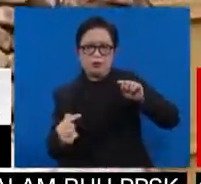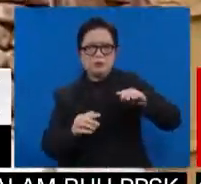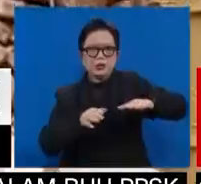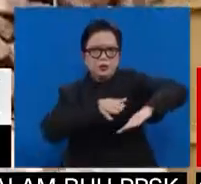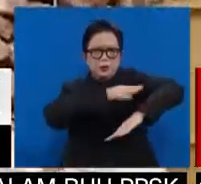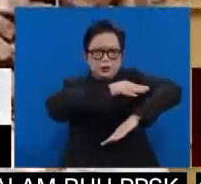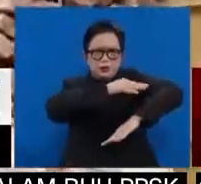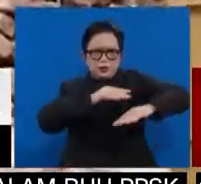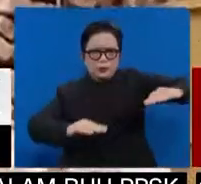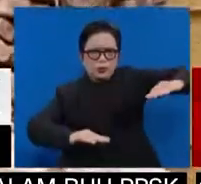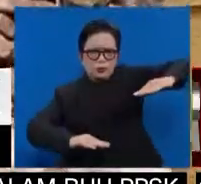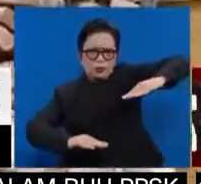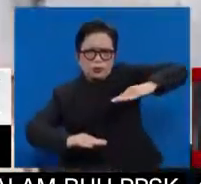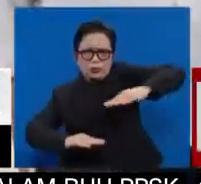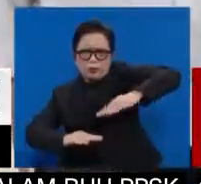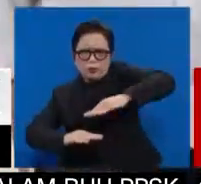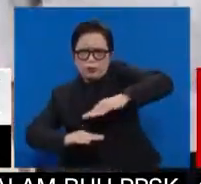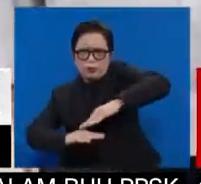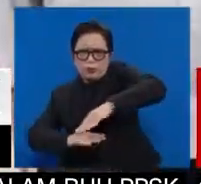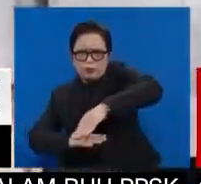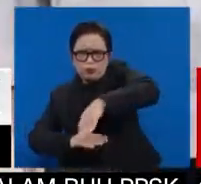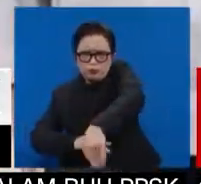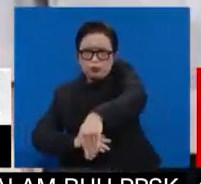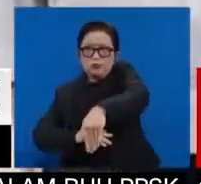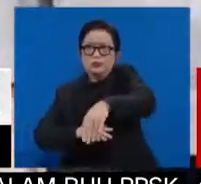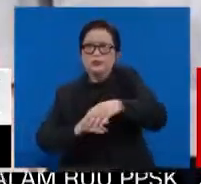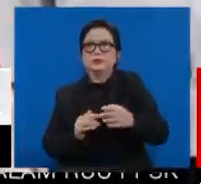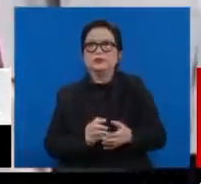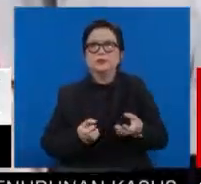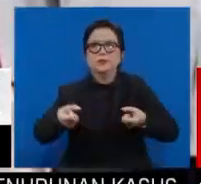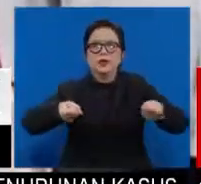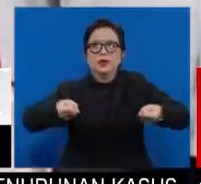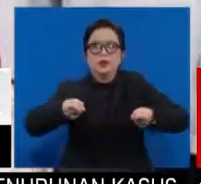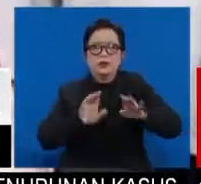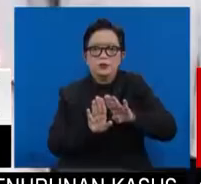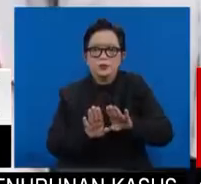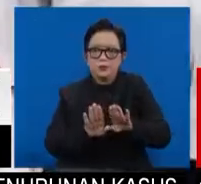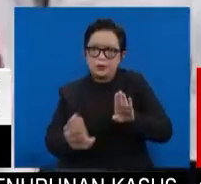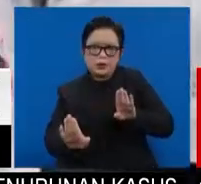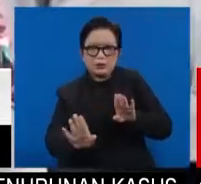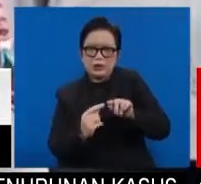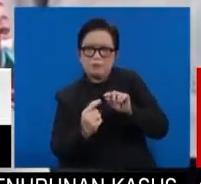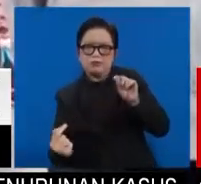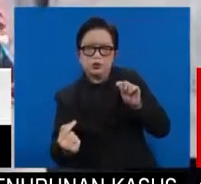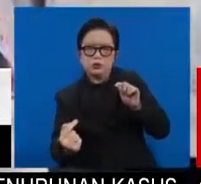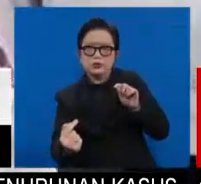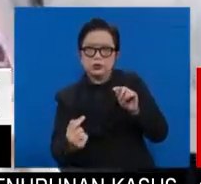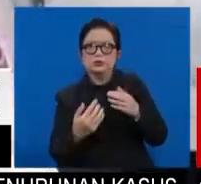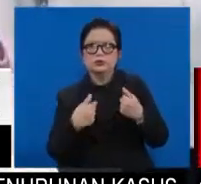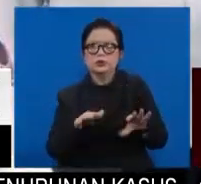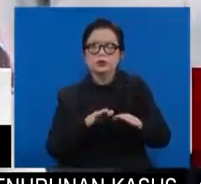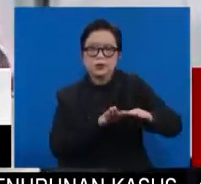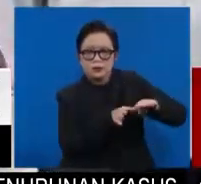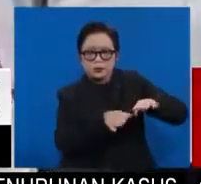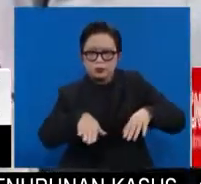menurun dan menikung. Dan remnya blong karena dari arah timur itu habis menurun dan jalan menikung.